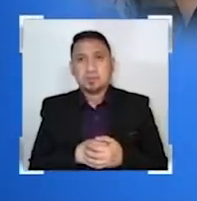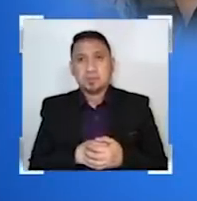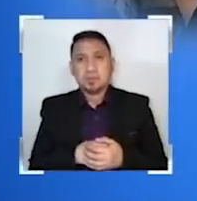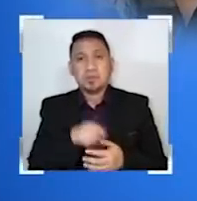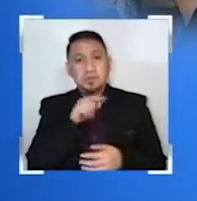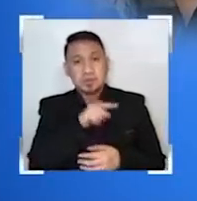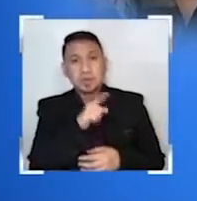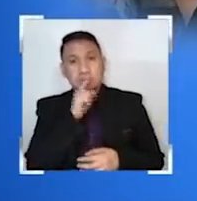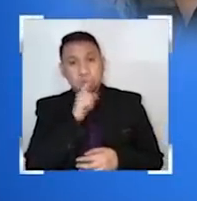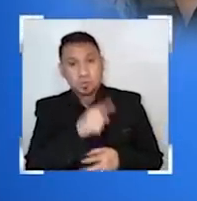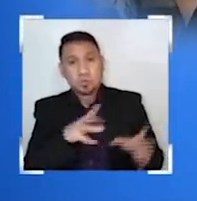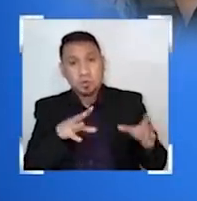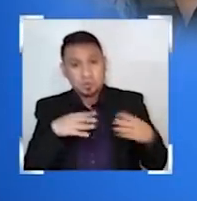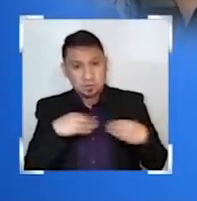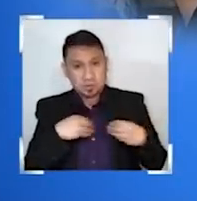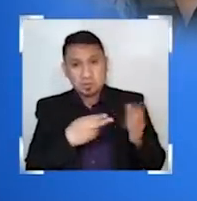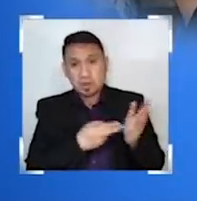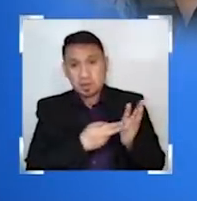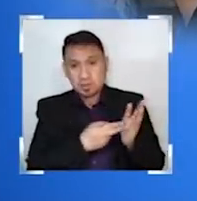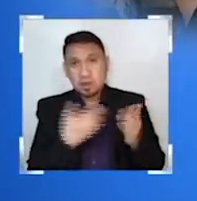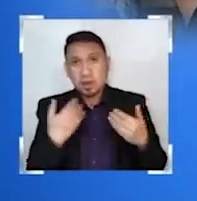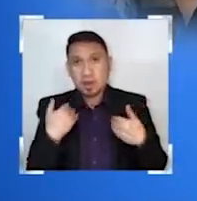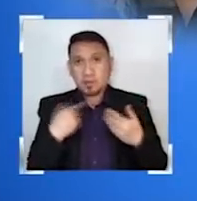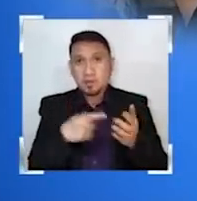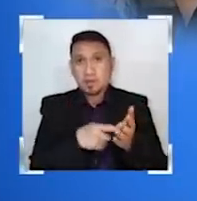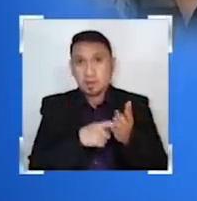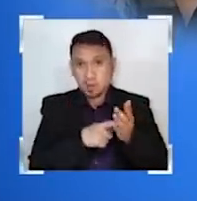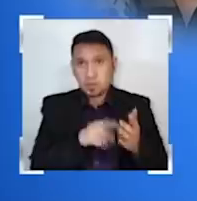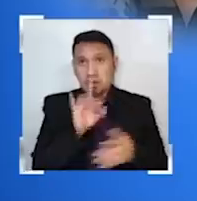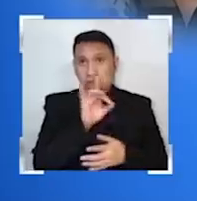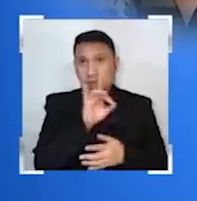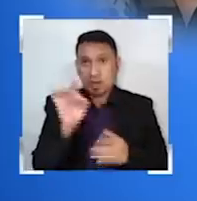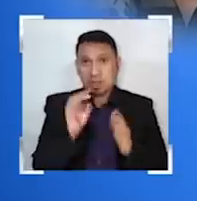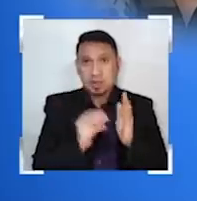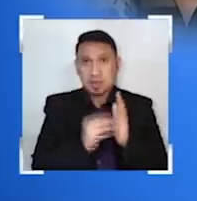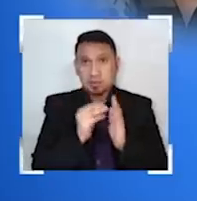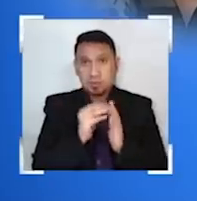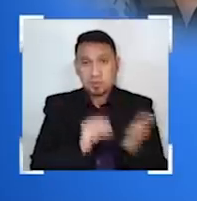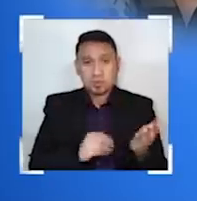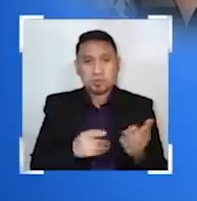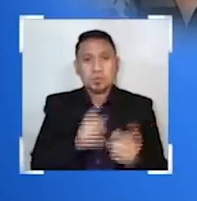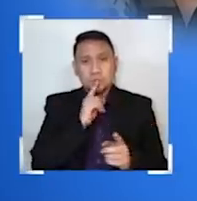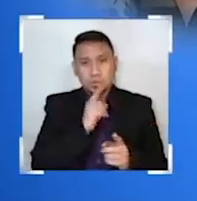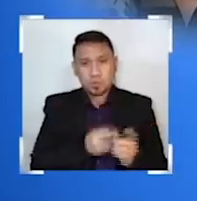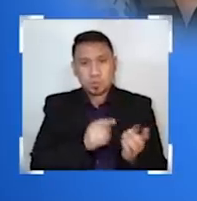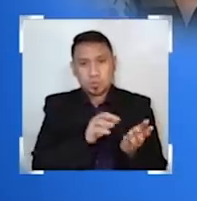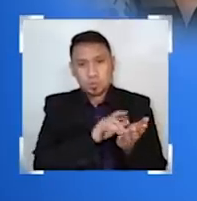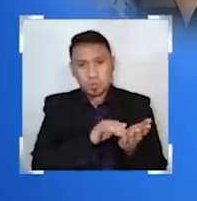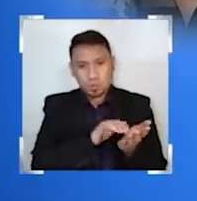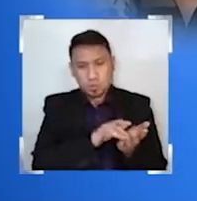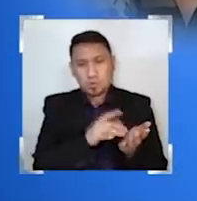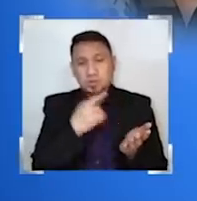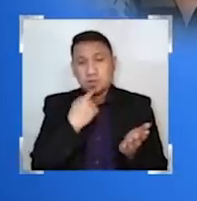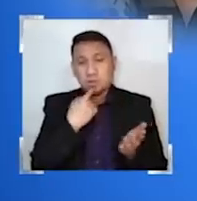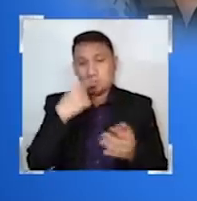na talagang merong requirement na 800 million. In fact, he computed it. Ano? Ito yung pangapang poll watchers. When we say poll